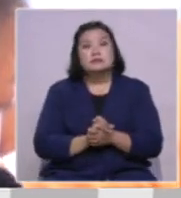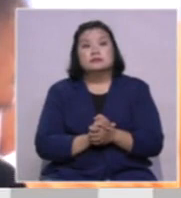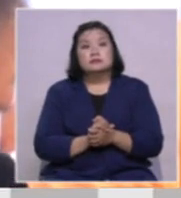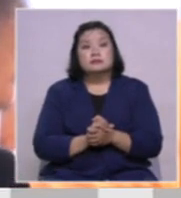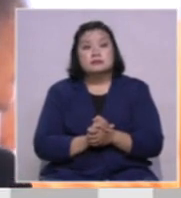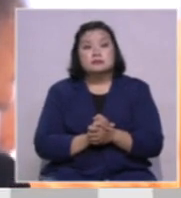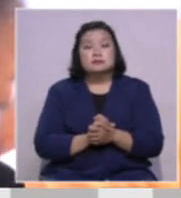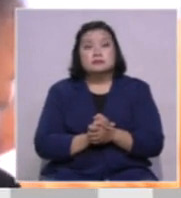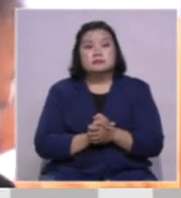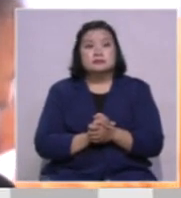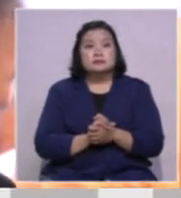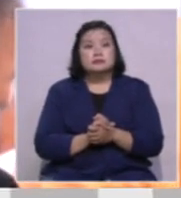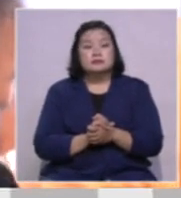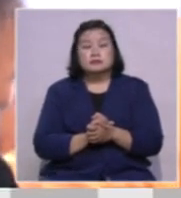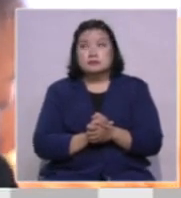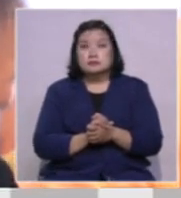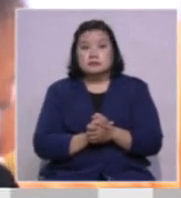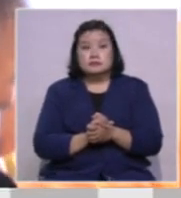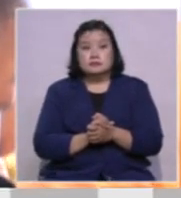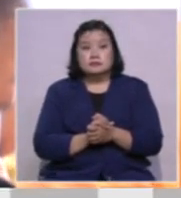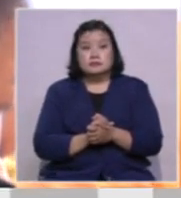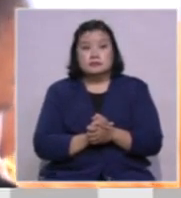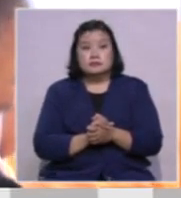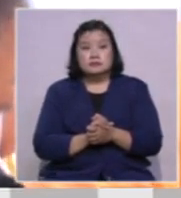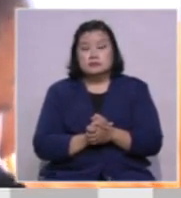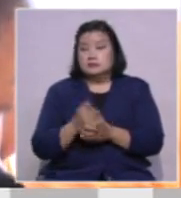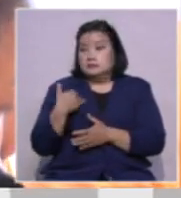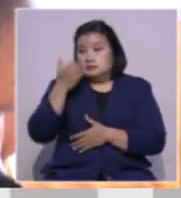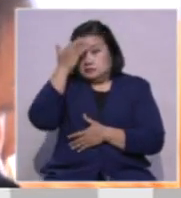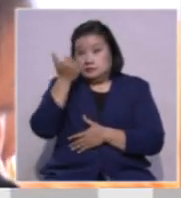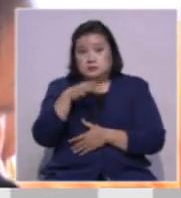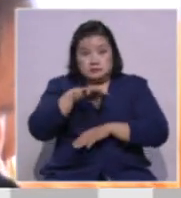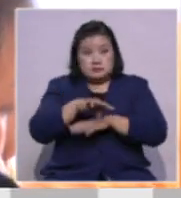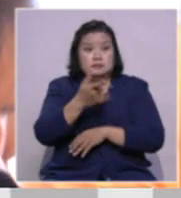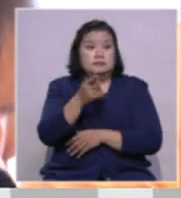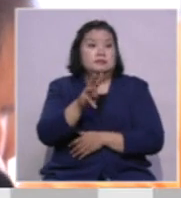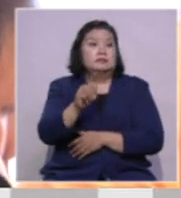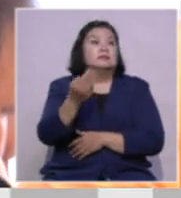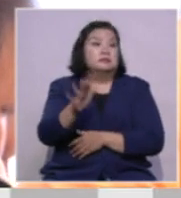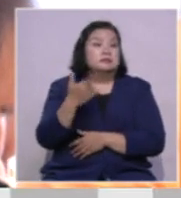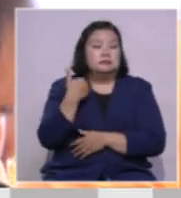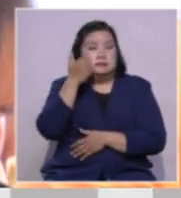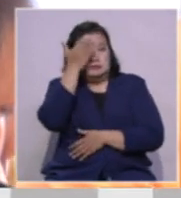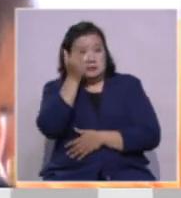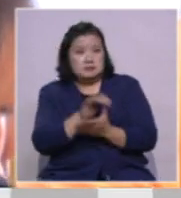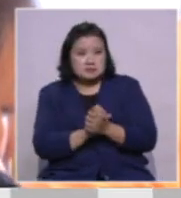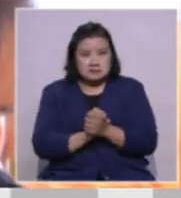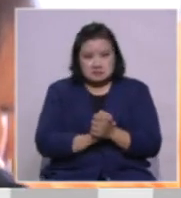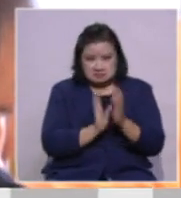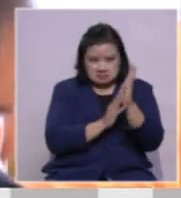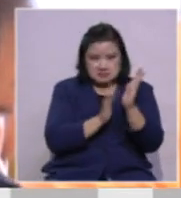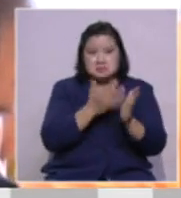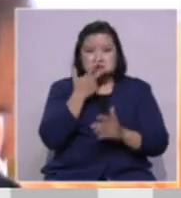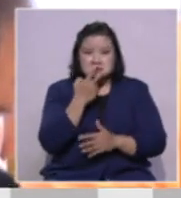าก็โดยองค์ประกอบรวมๆแล้วเนี่ยผมว่าเห็นโผล่ครม.แล้วเนี่ยมันไม่มีใครที่คนรู้สึกว่าเป็นตัวจี๊ดจ๊าดไงแต่เห็นแล้วรู้สึกว่า